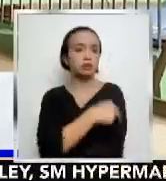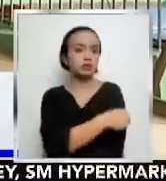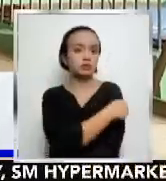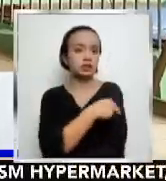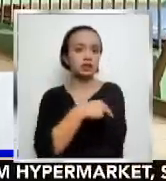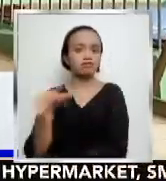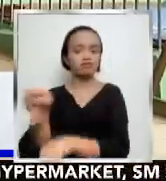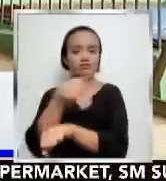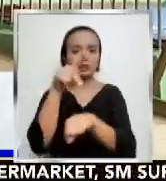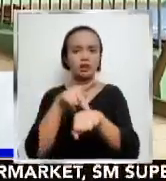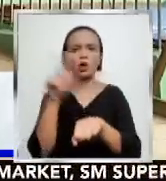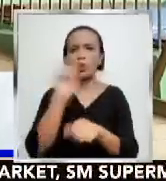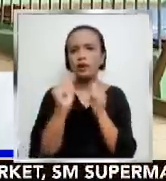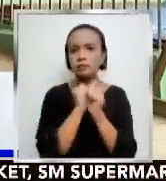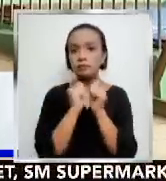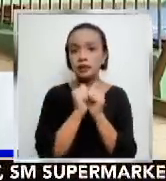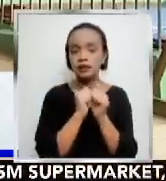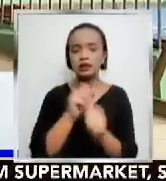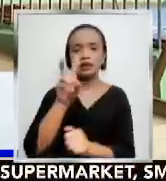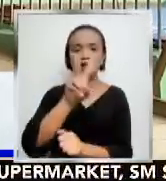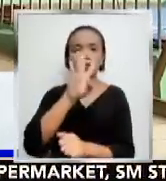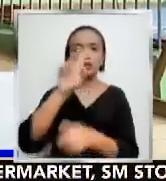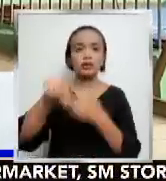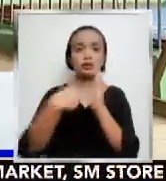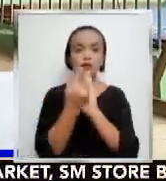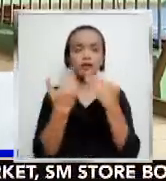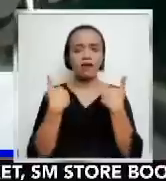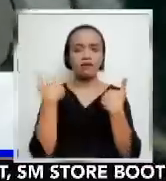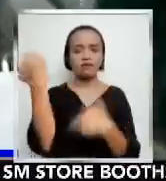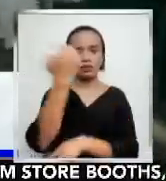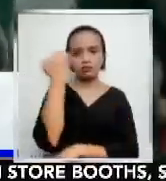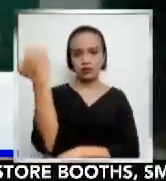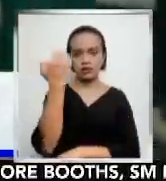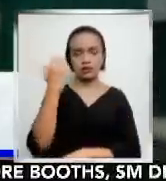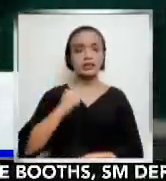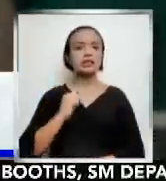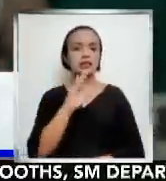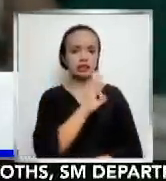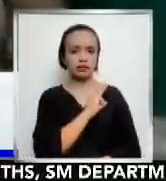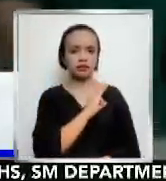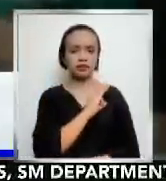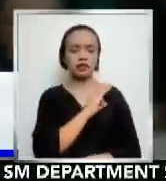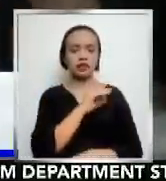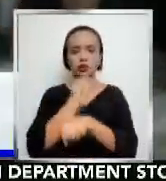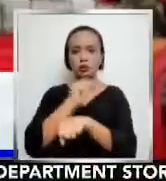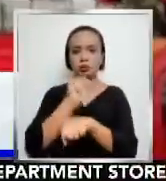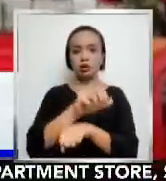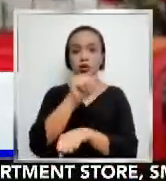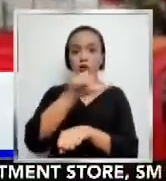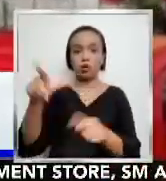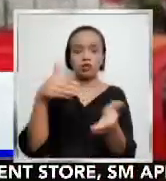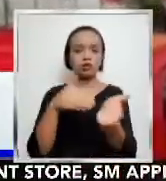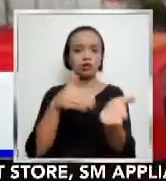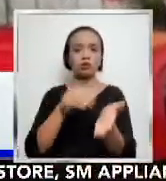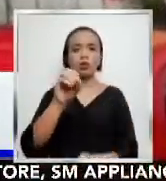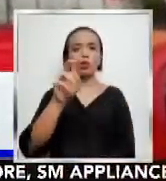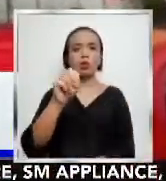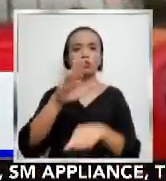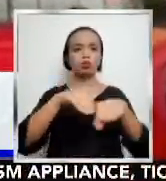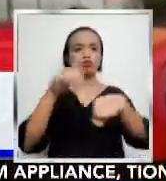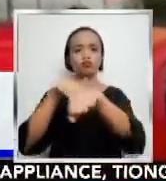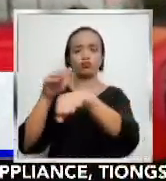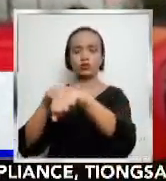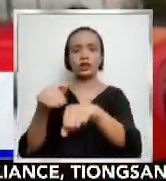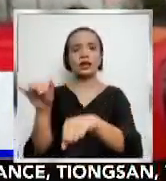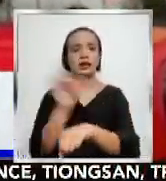Ibig sabihin 24 oras may emergency personnel na naka-duty at on-call ang lahat ng mga doktor, nurse at iba pang medical